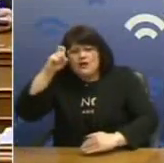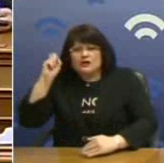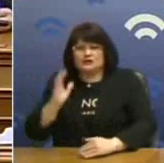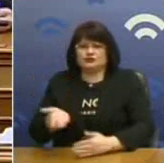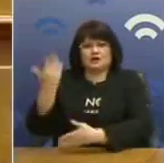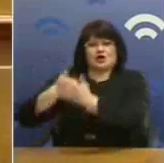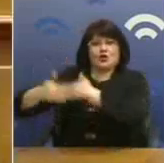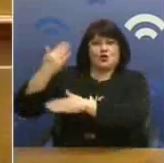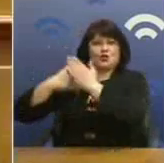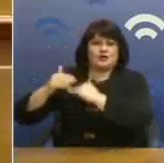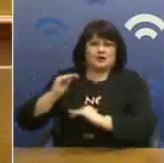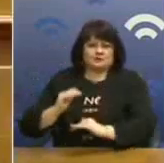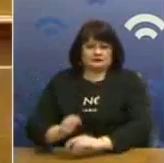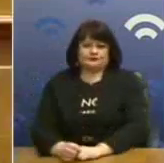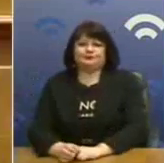χρόνια.